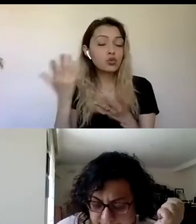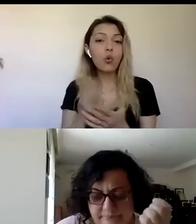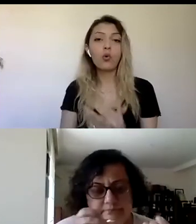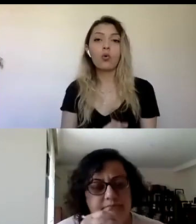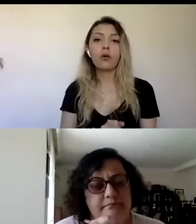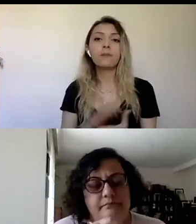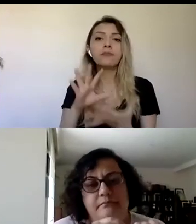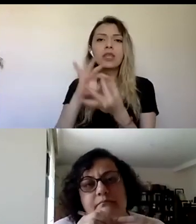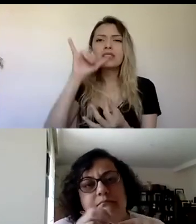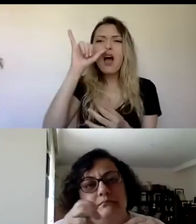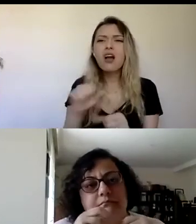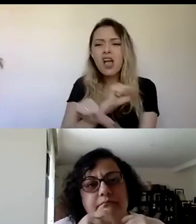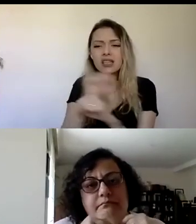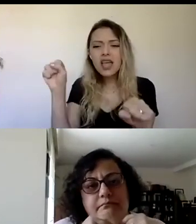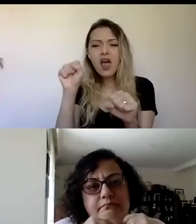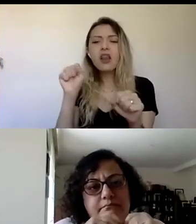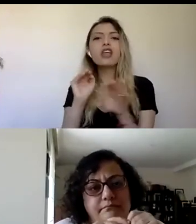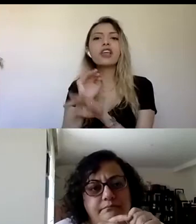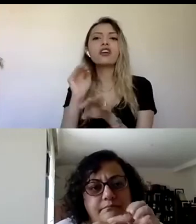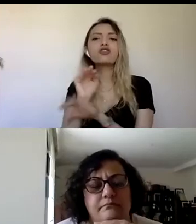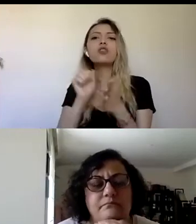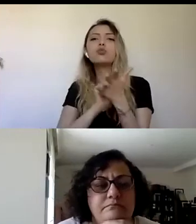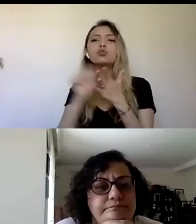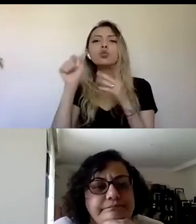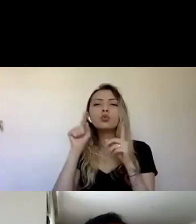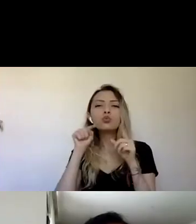bu çerçeveyi aslında